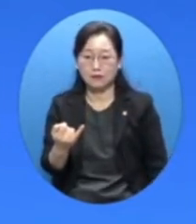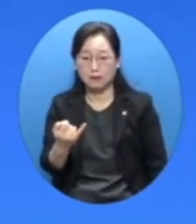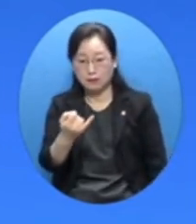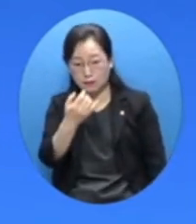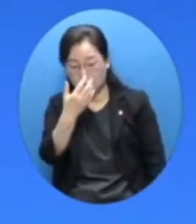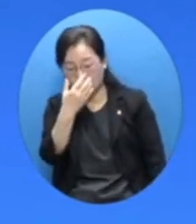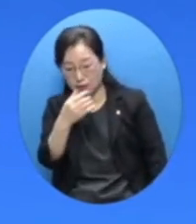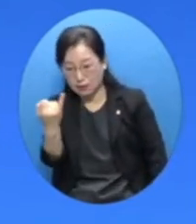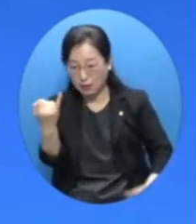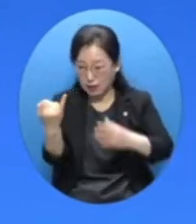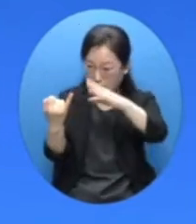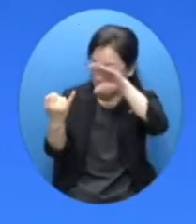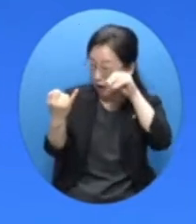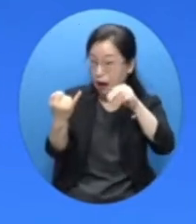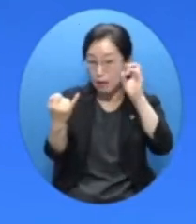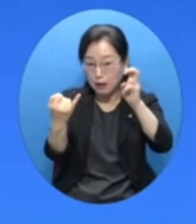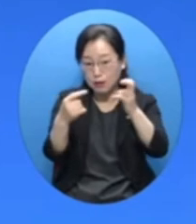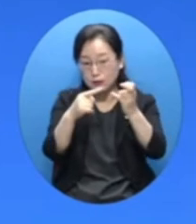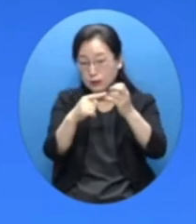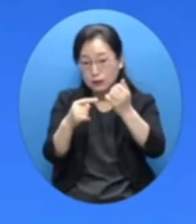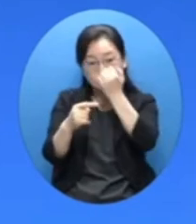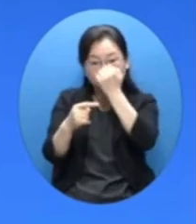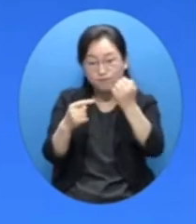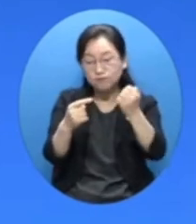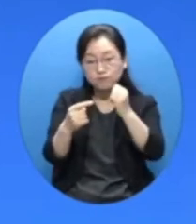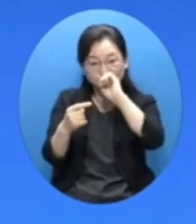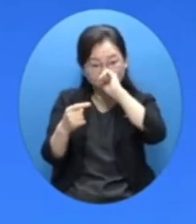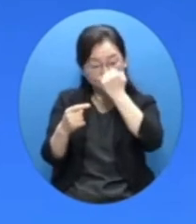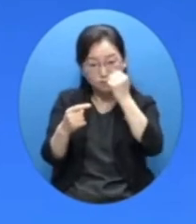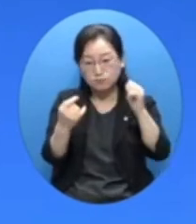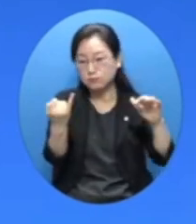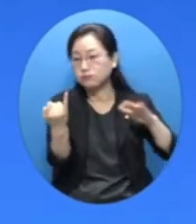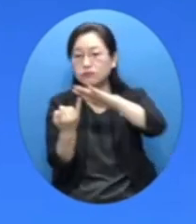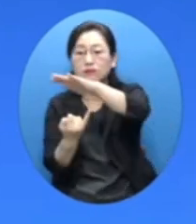받음을 할 텐데 그냥 그 위로 깔고 지나가 버렸습니다